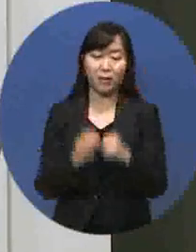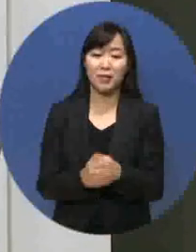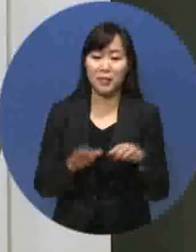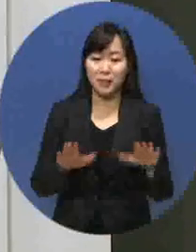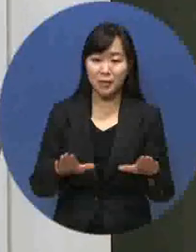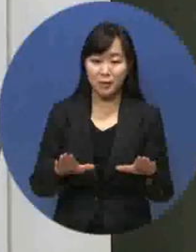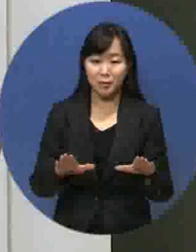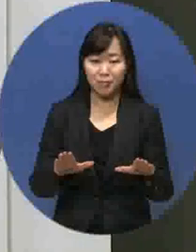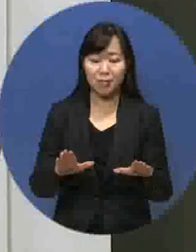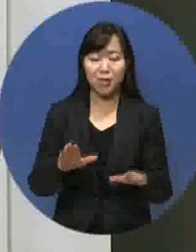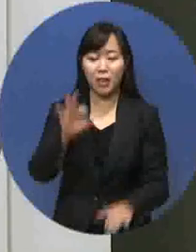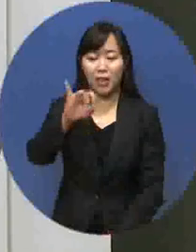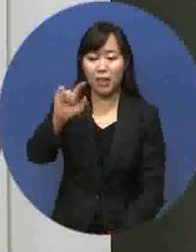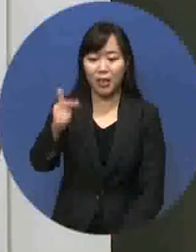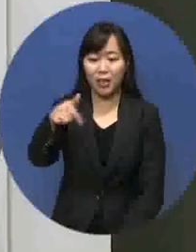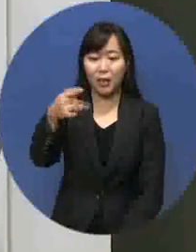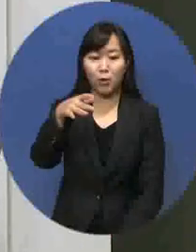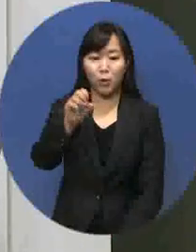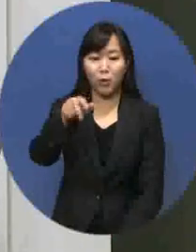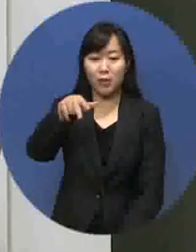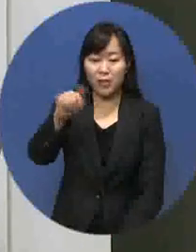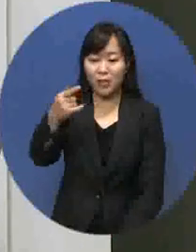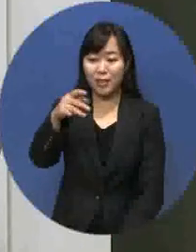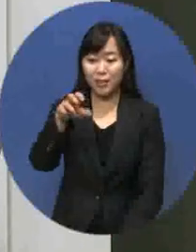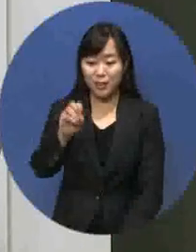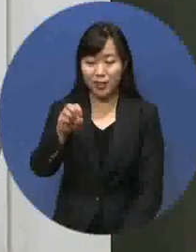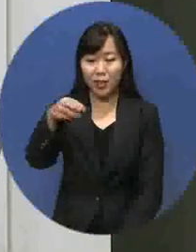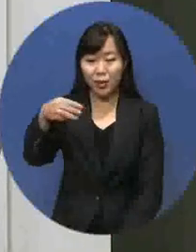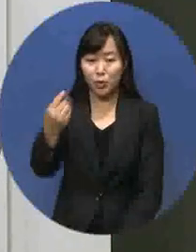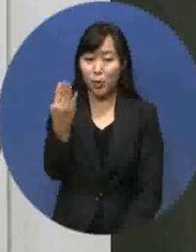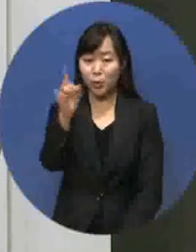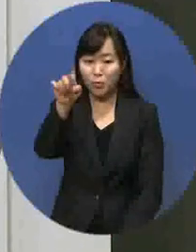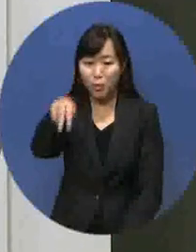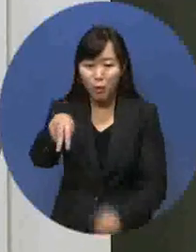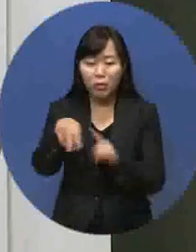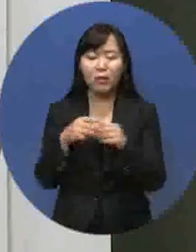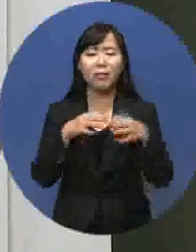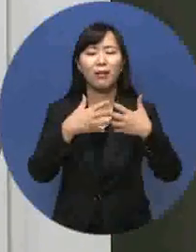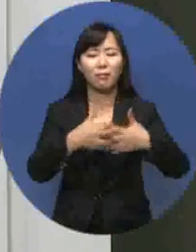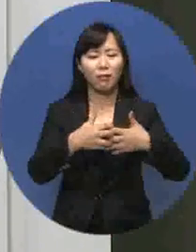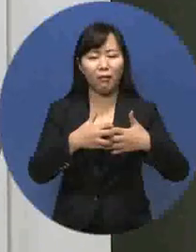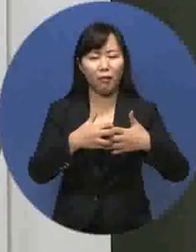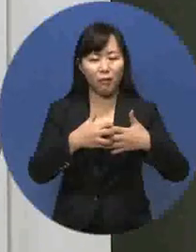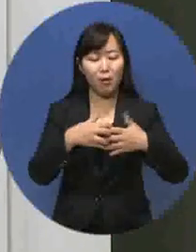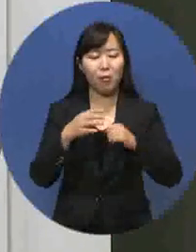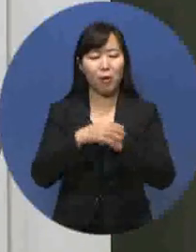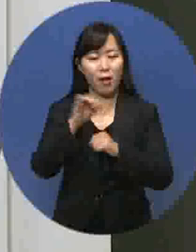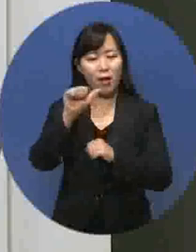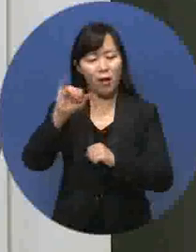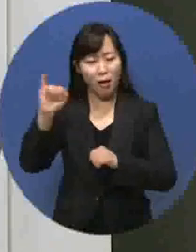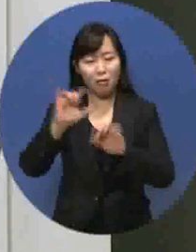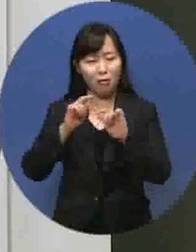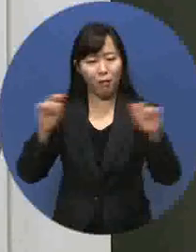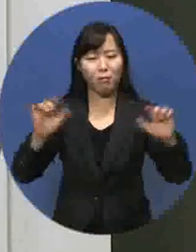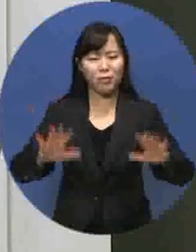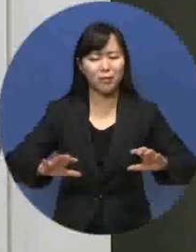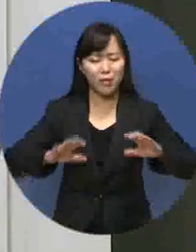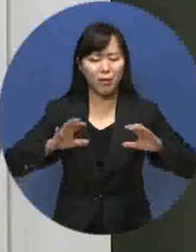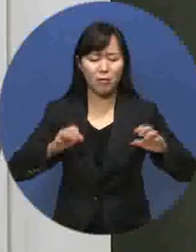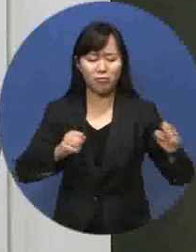지금 인공지능 로봇이 우리 세상에 이제 점점 크게 다가오고